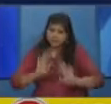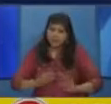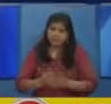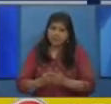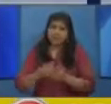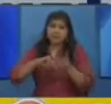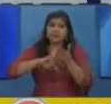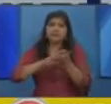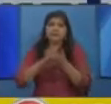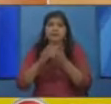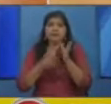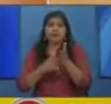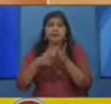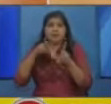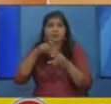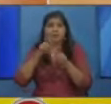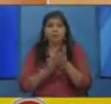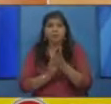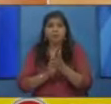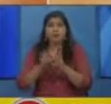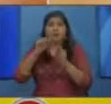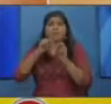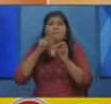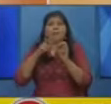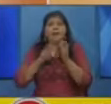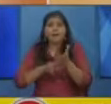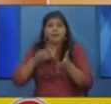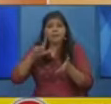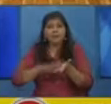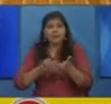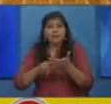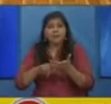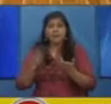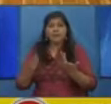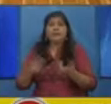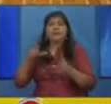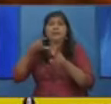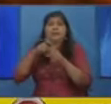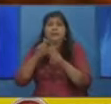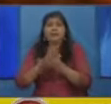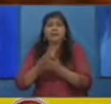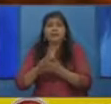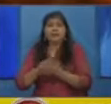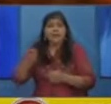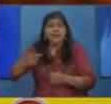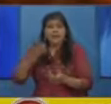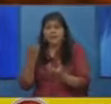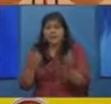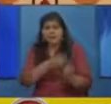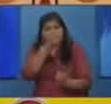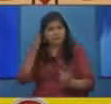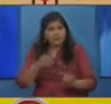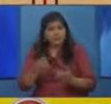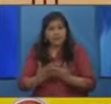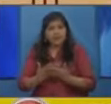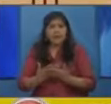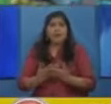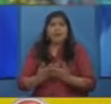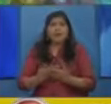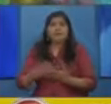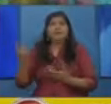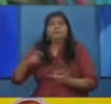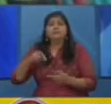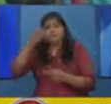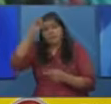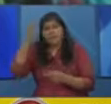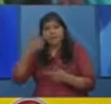शरद पूर्णिमा है, वाल्मीकि जयंती है, फिर धनतेरस, दिवाली, भाई दूज,